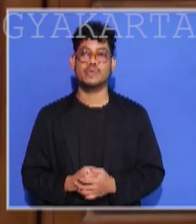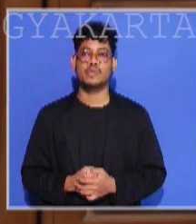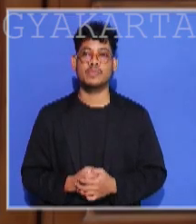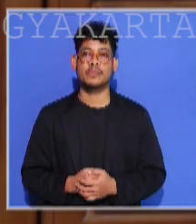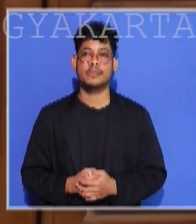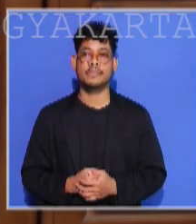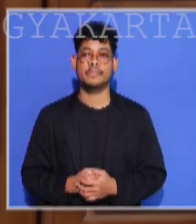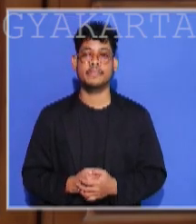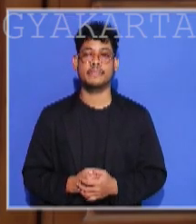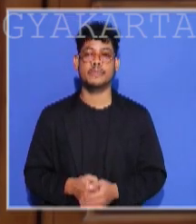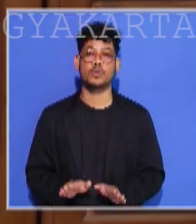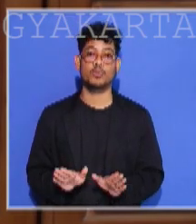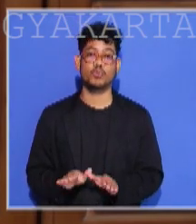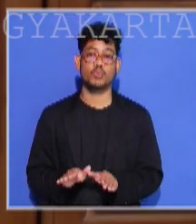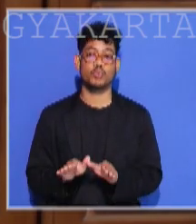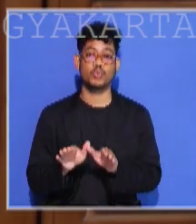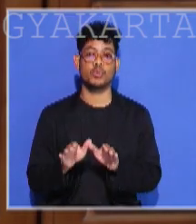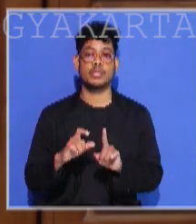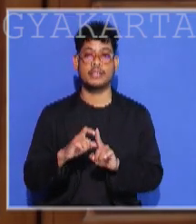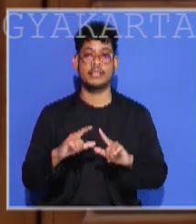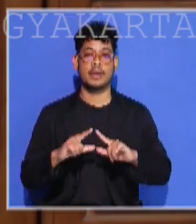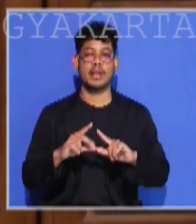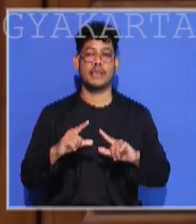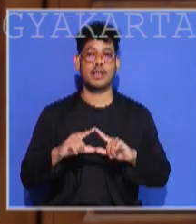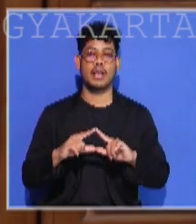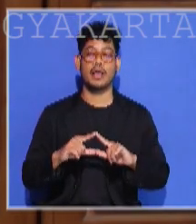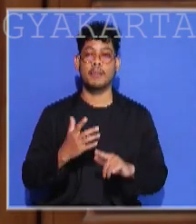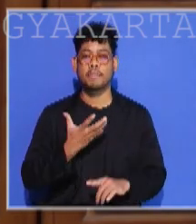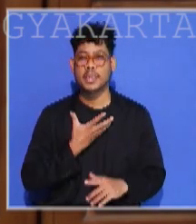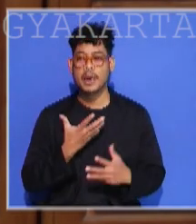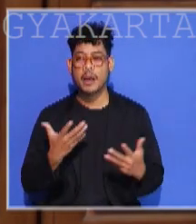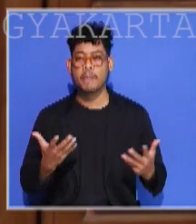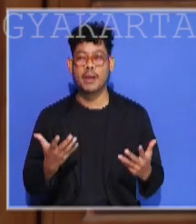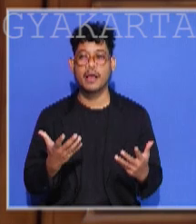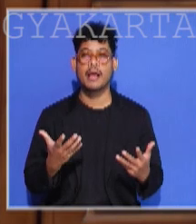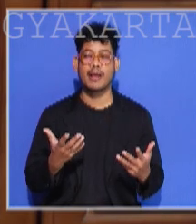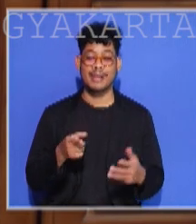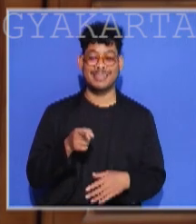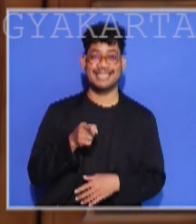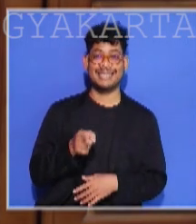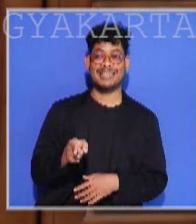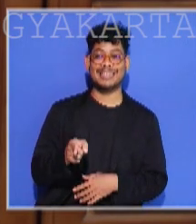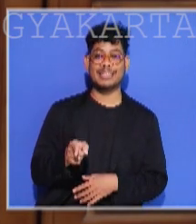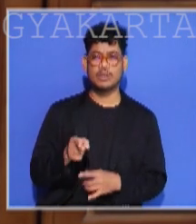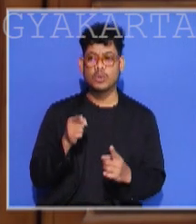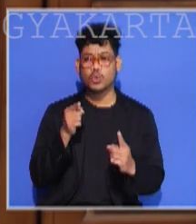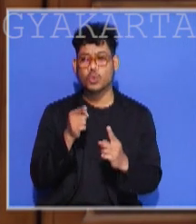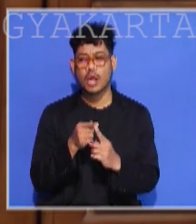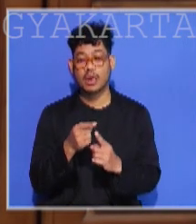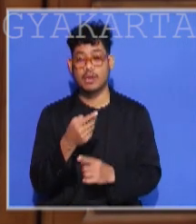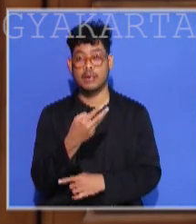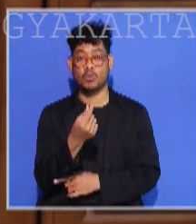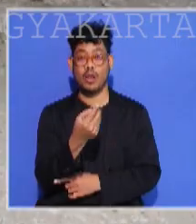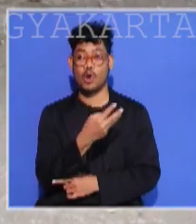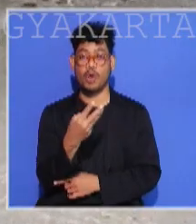Doro kolongan sampun dados setunggal lingkar menan kejawi hobi ngingah doro kolongan mereka kisaket dados sumber ekonomi engkang